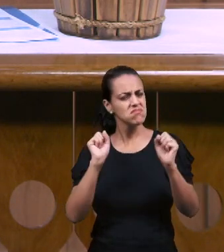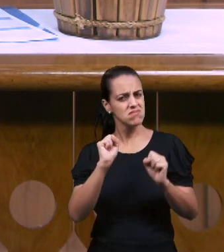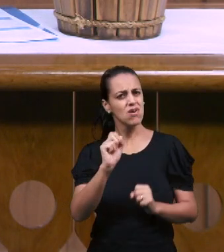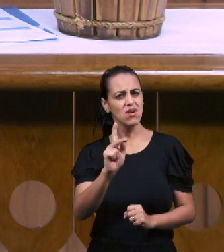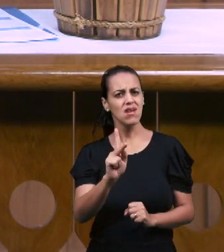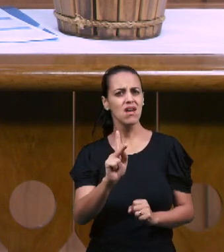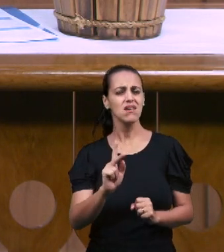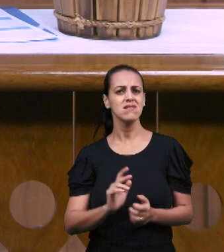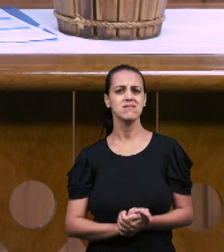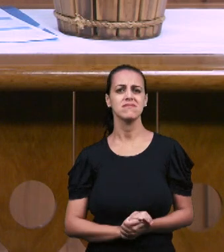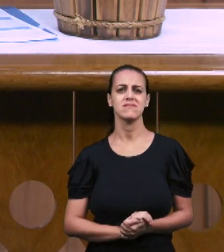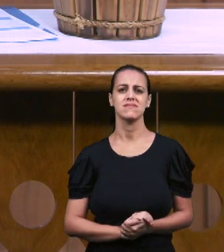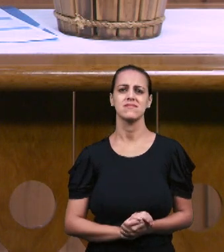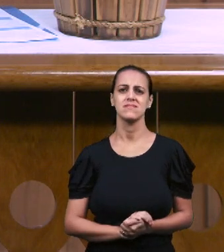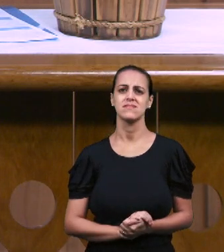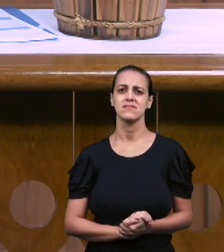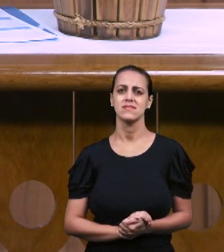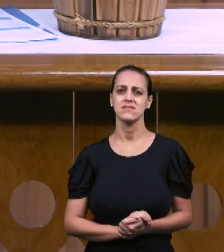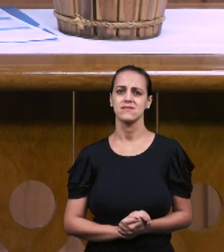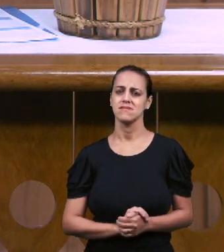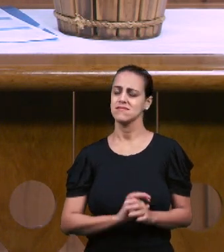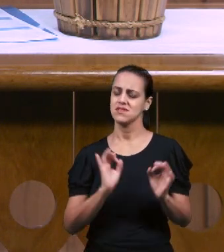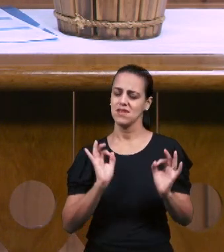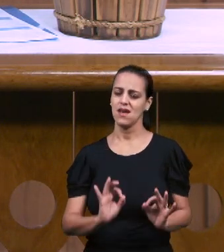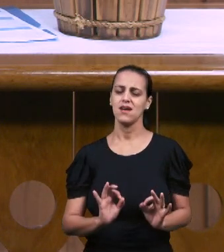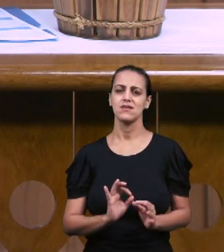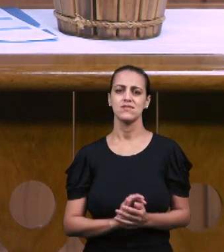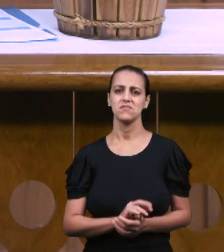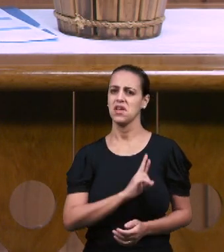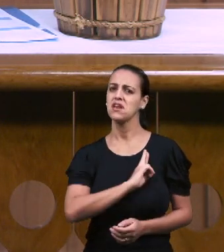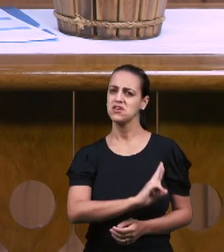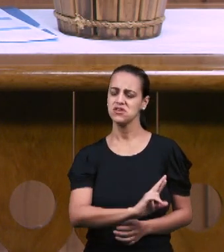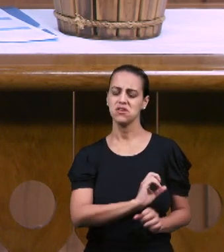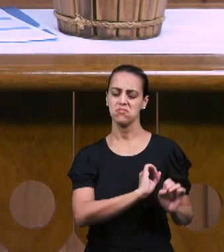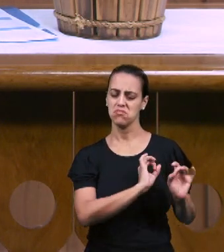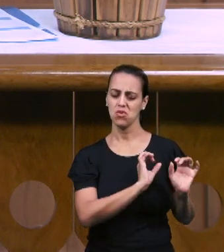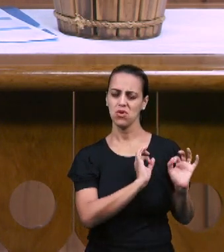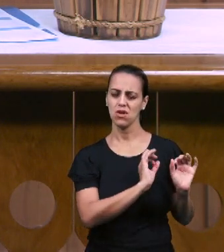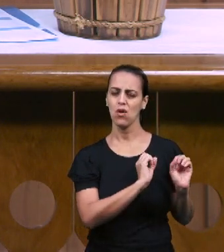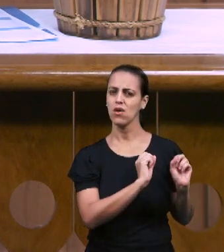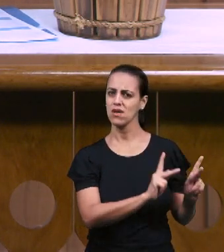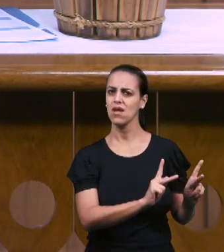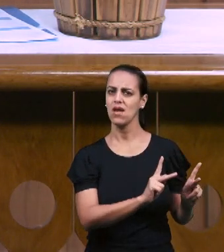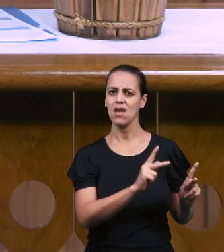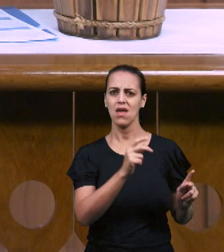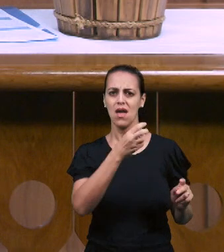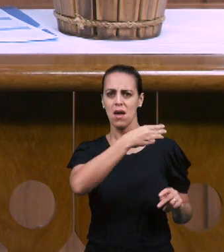mérite. Mais tout va bien, la religion c'est pour cela.